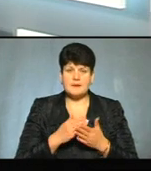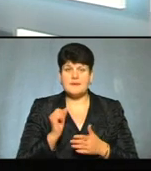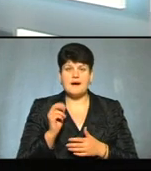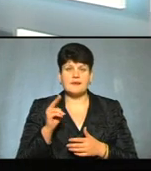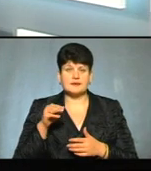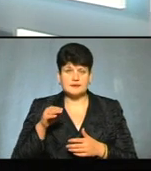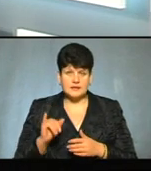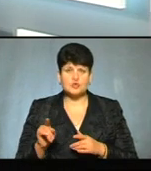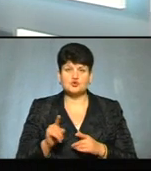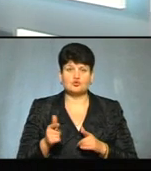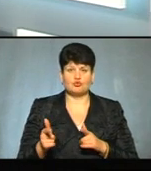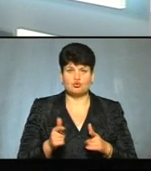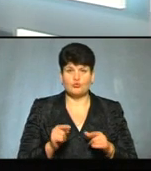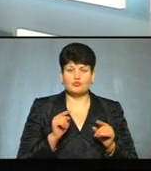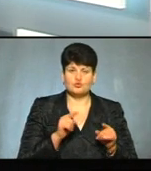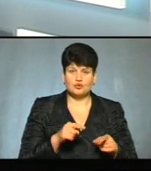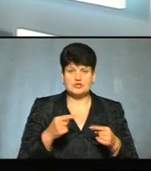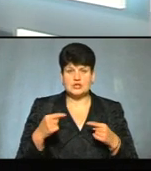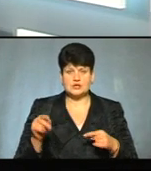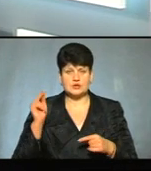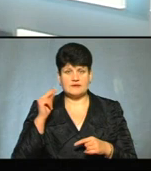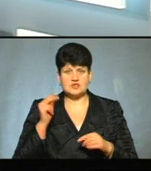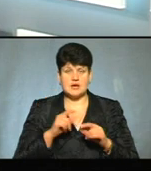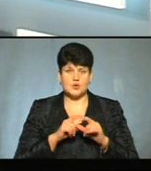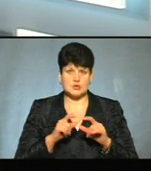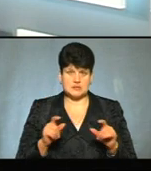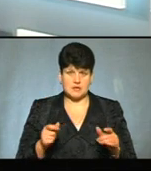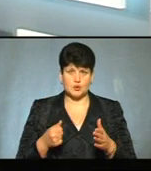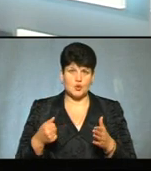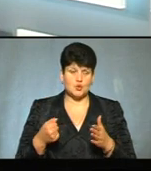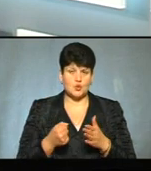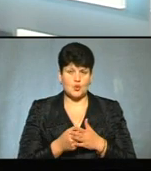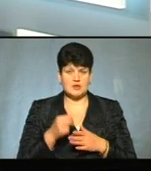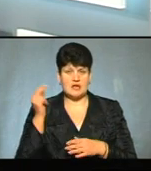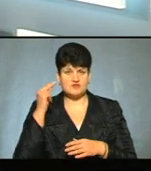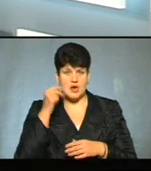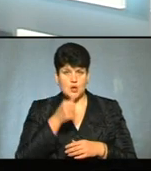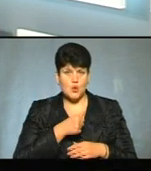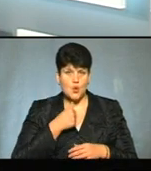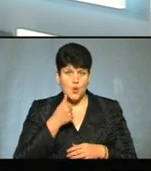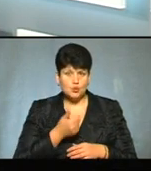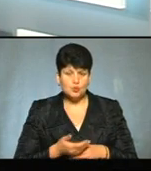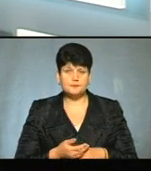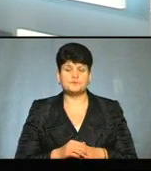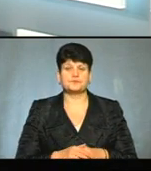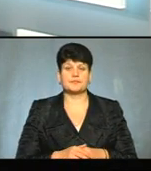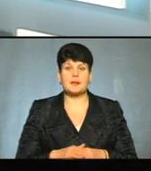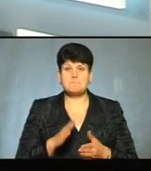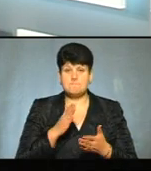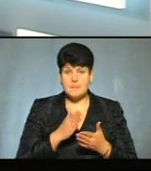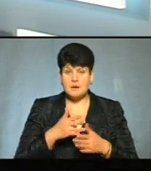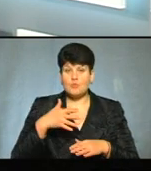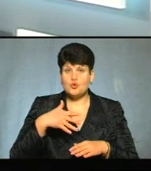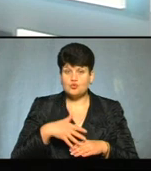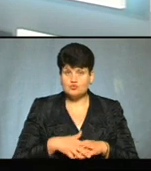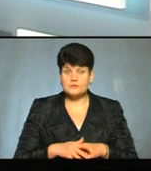маємо акти щодо готовності того чи іншого навчального закладу до навчального року, так?